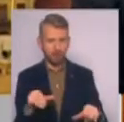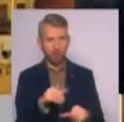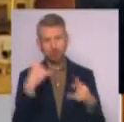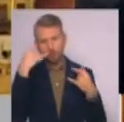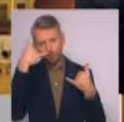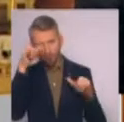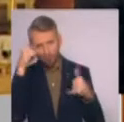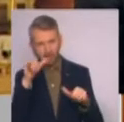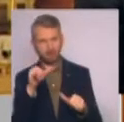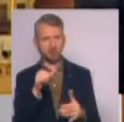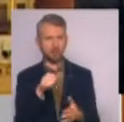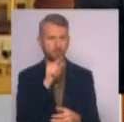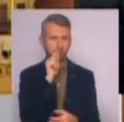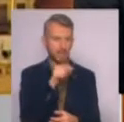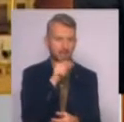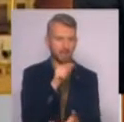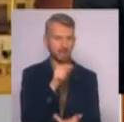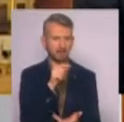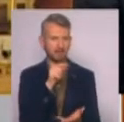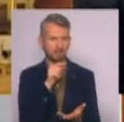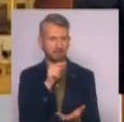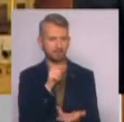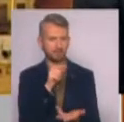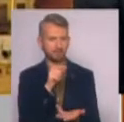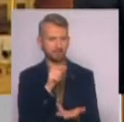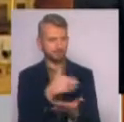рогатої худоби, у птиці чи інше.